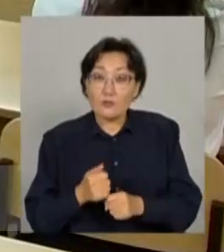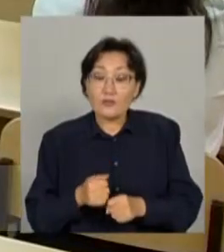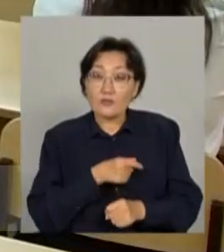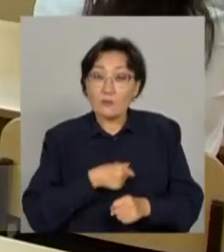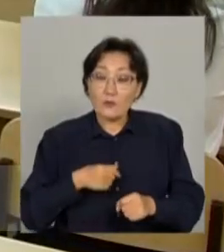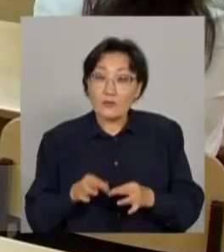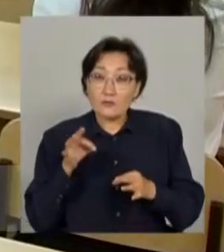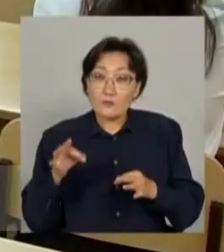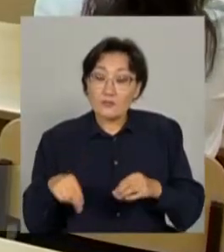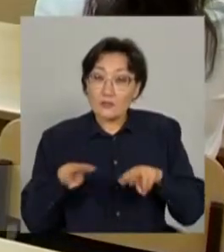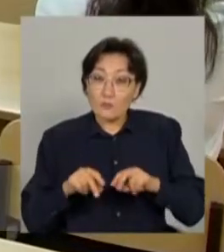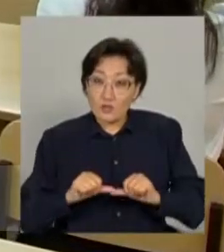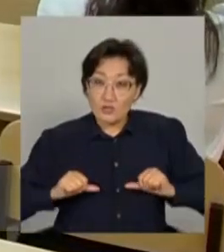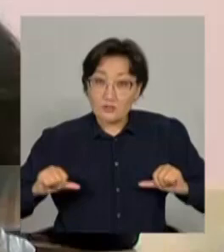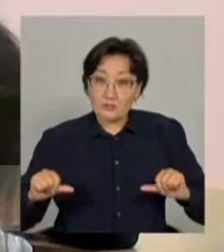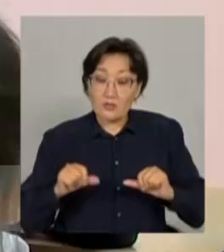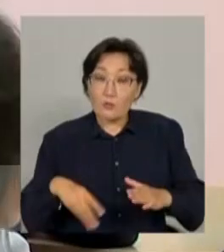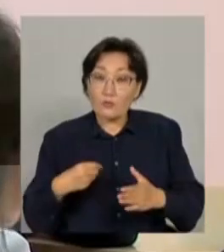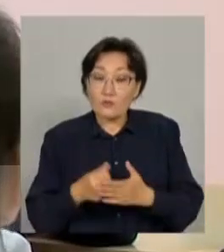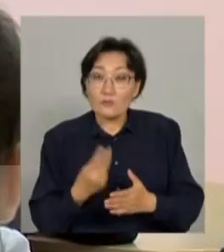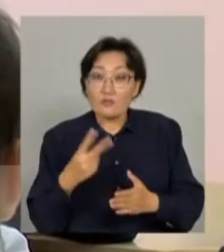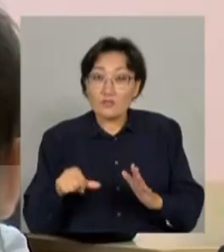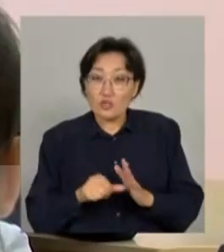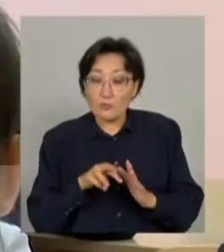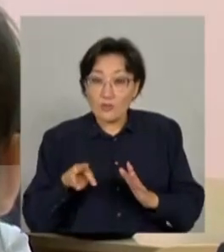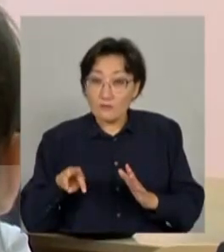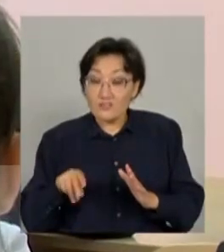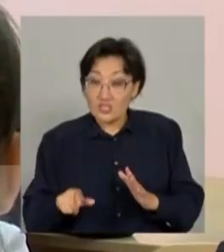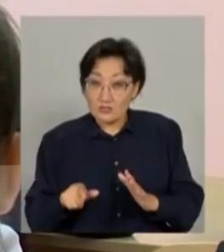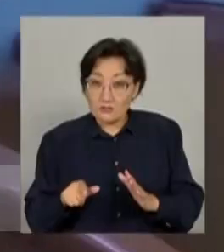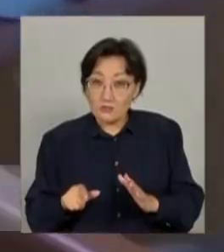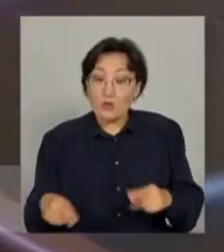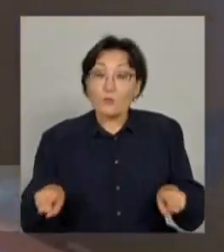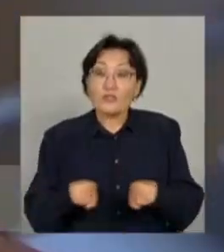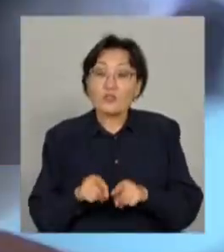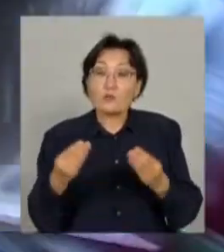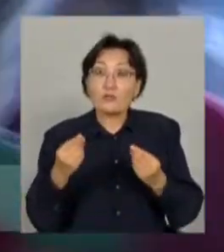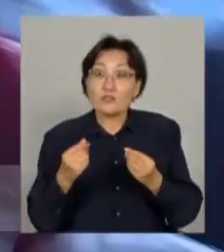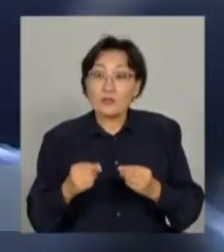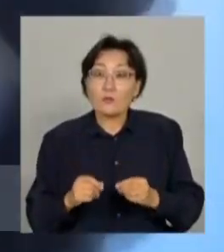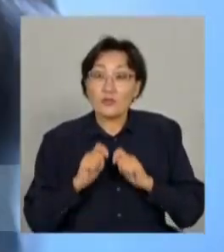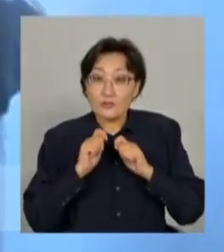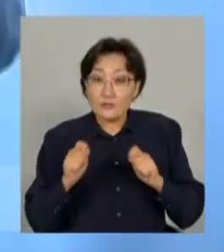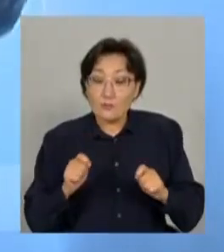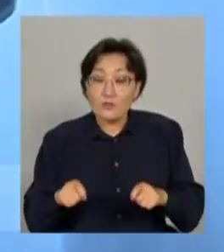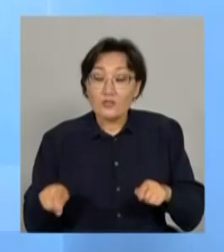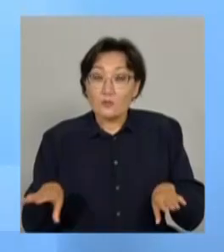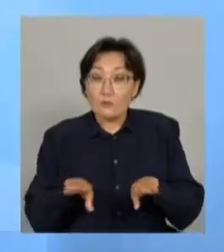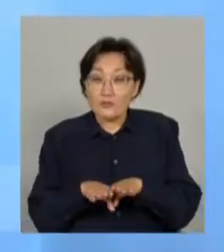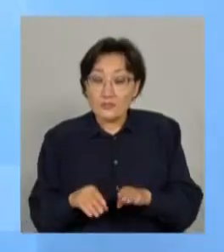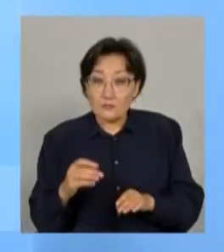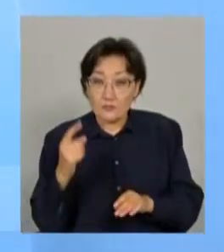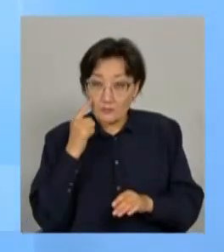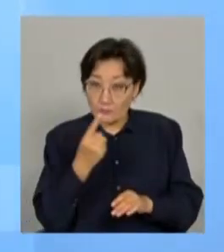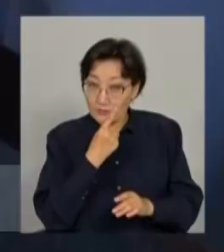инспектору региональной ревизионной комиссии заплатили 26 миллионов тенге. За такое денежное поощрение ревизоры закрыли глаза